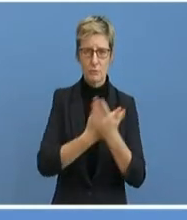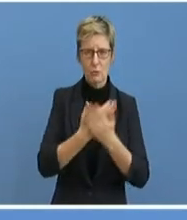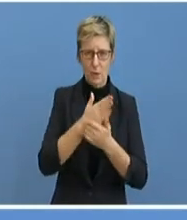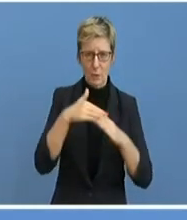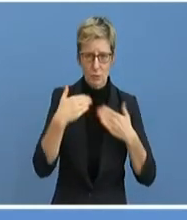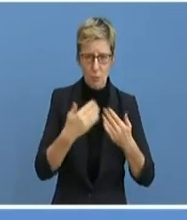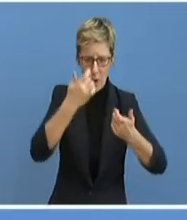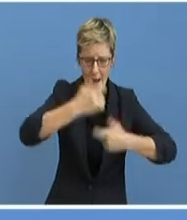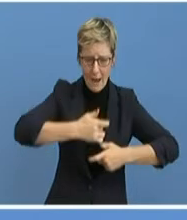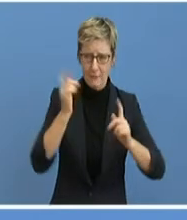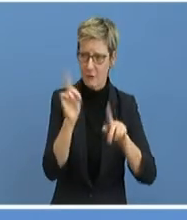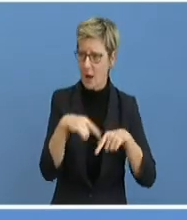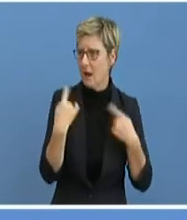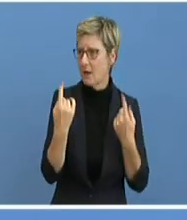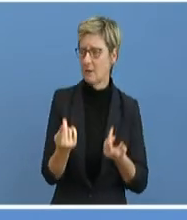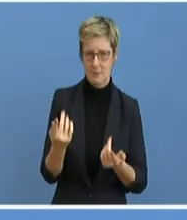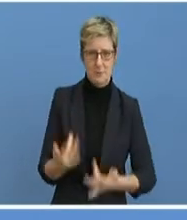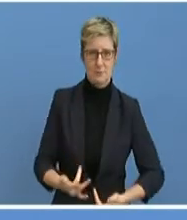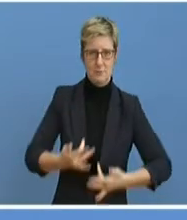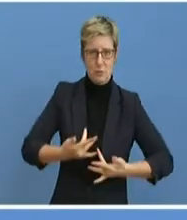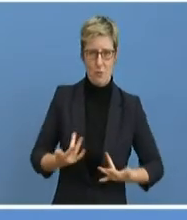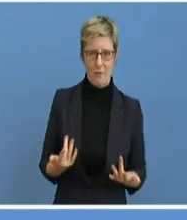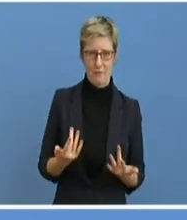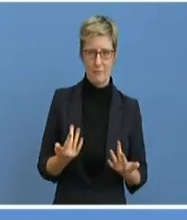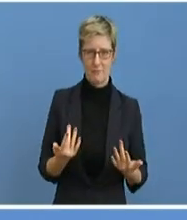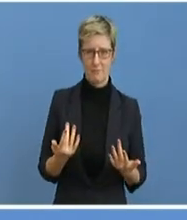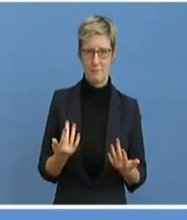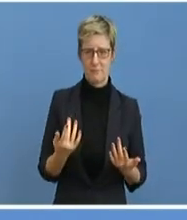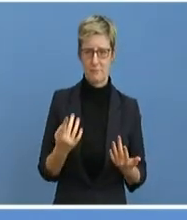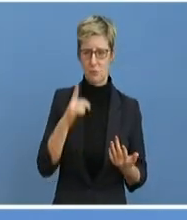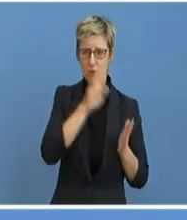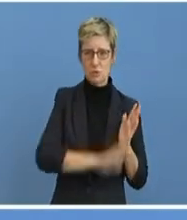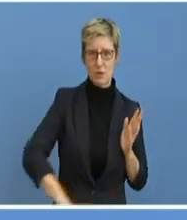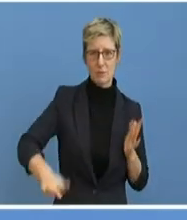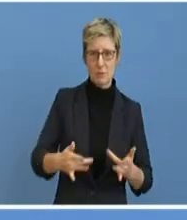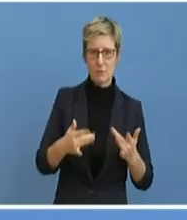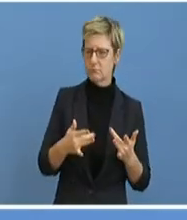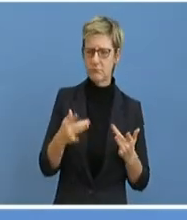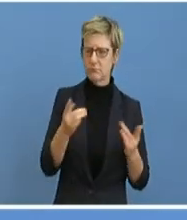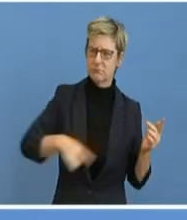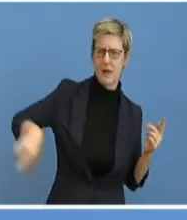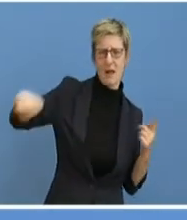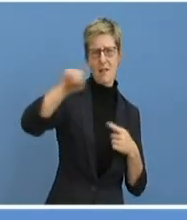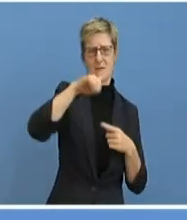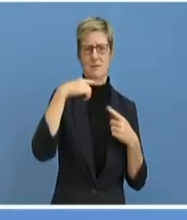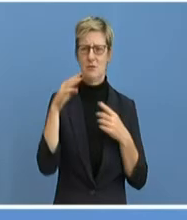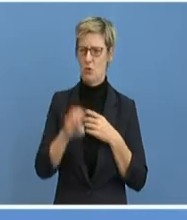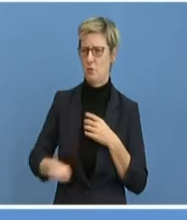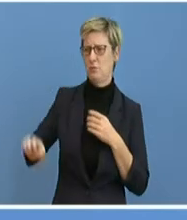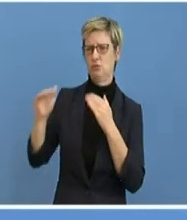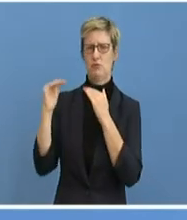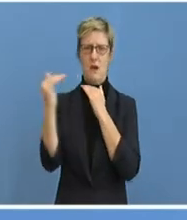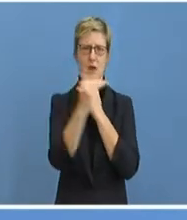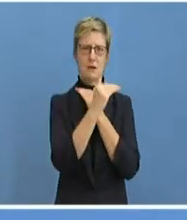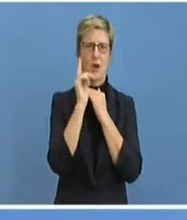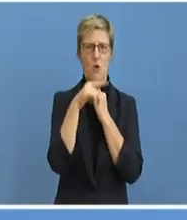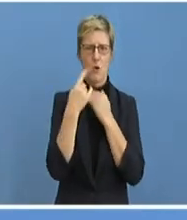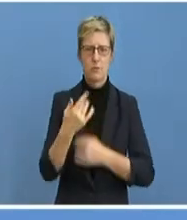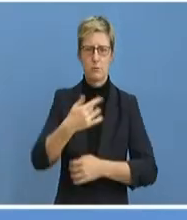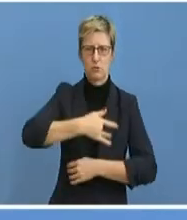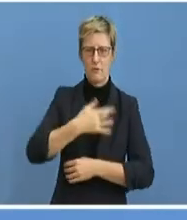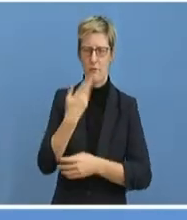uns trifft, sondern die fast alle europäischen Länder trifft, zum Teil sehr, sehr viel schwerer, als sie uns trifft,